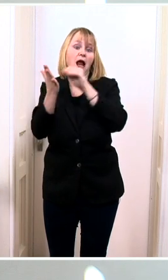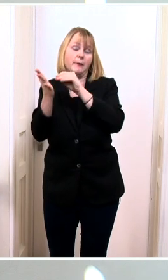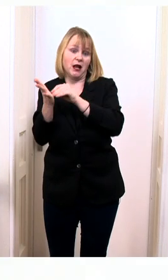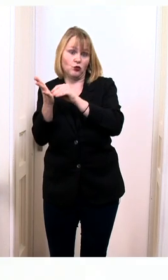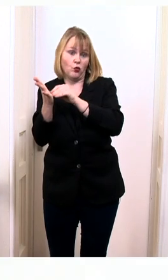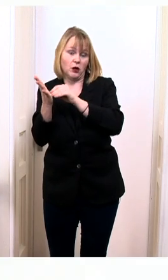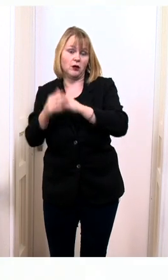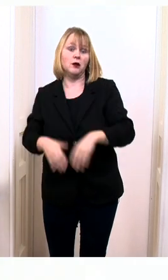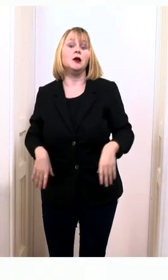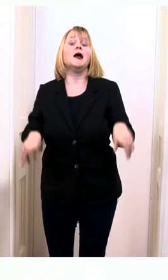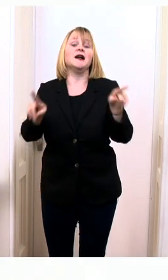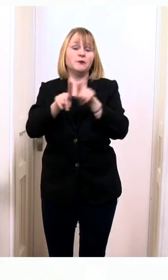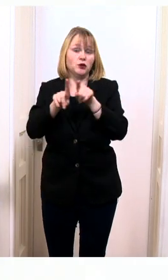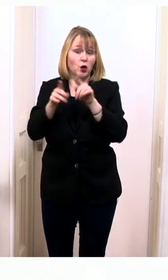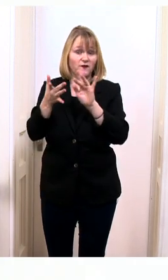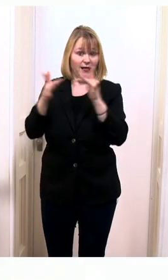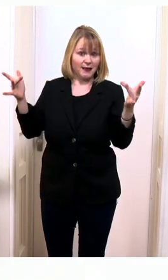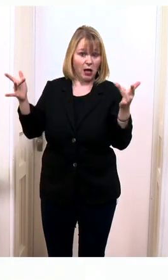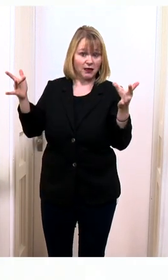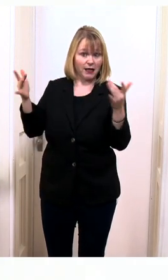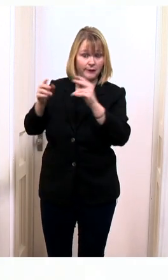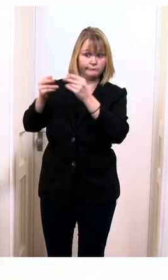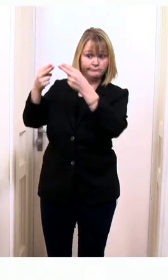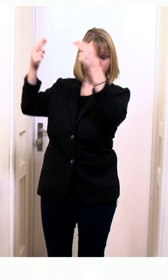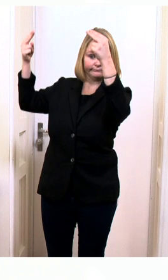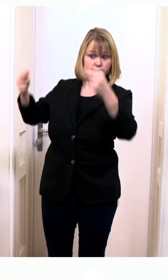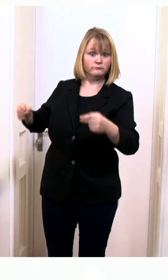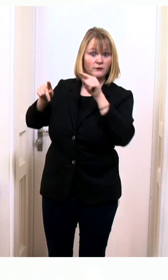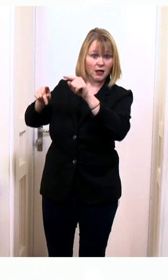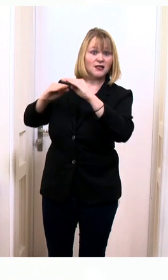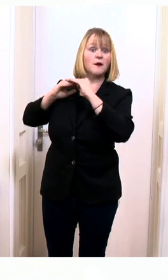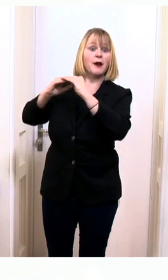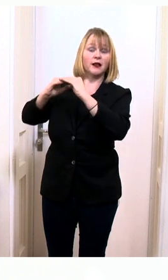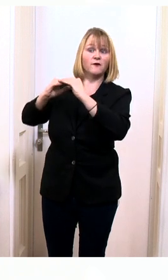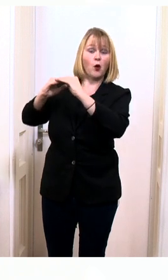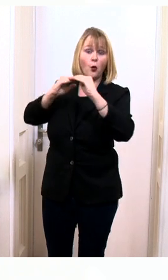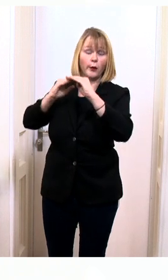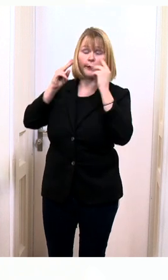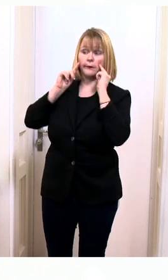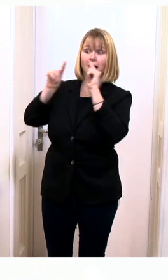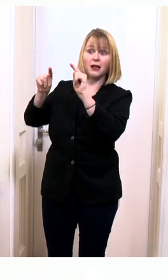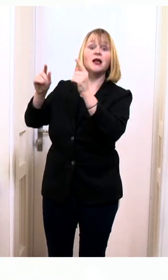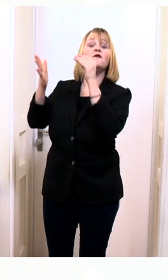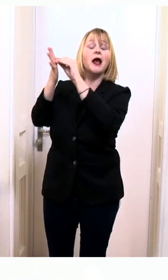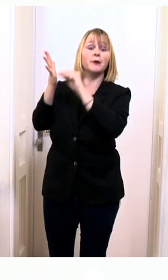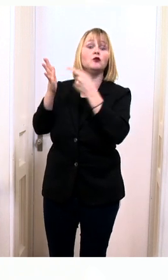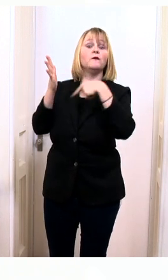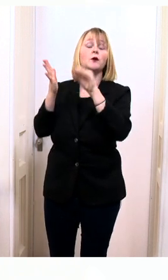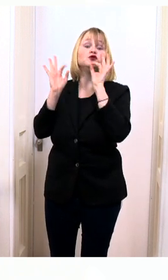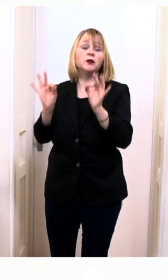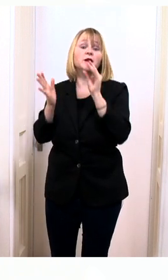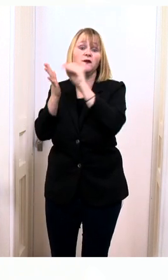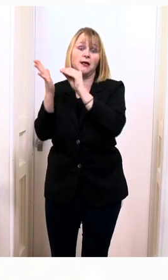Also es wird über das Internet eine Anmeldeplattform geben, über die man sich dann eben anmelden kann für die Termine.